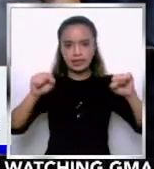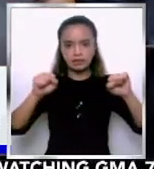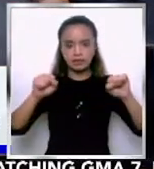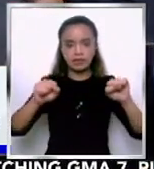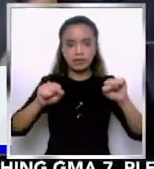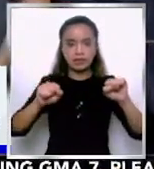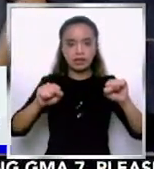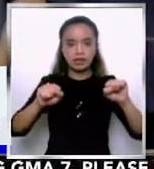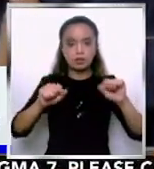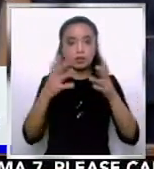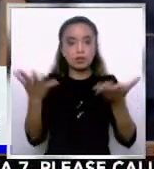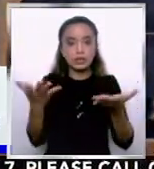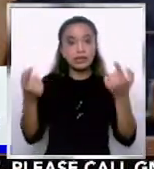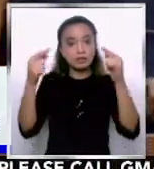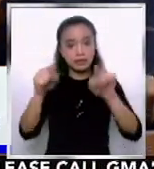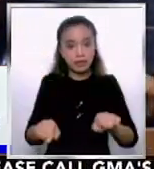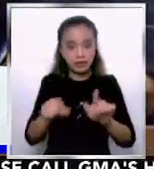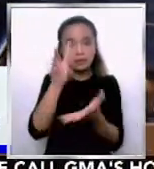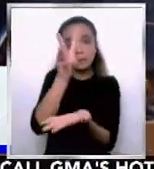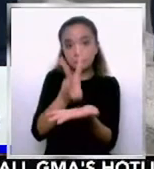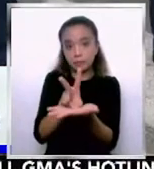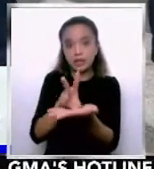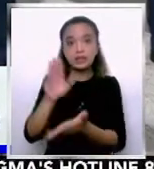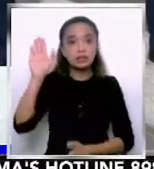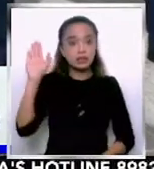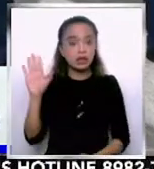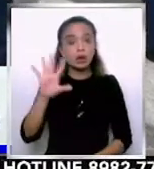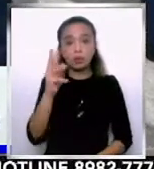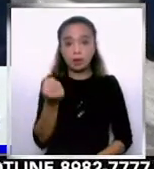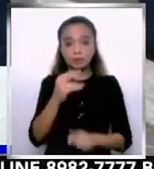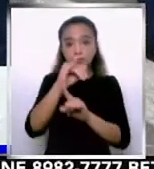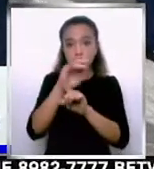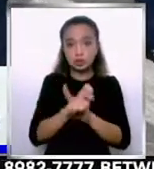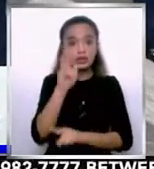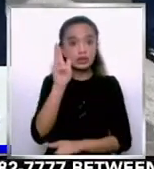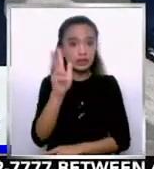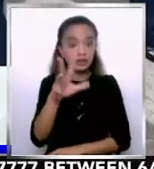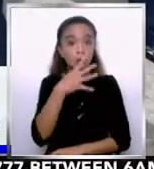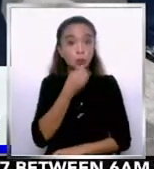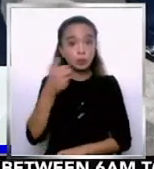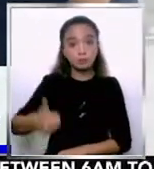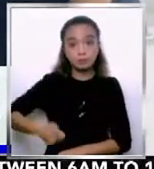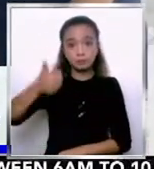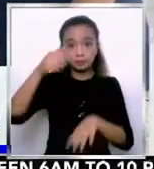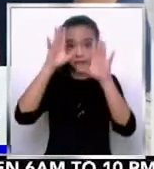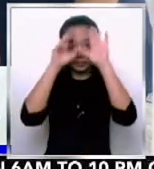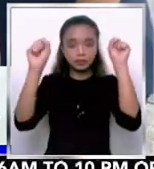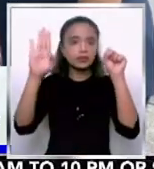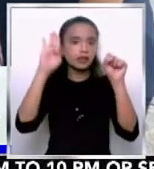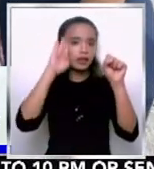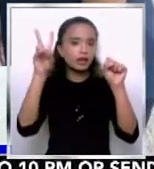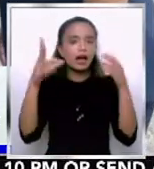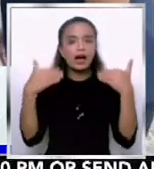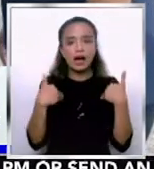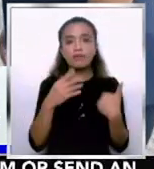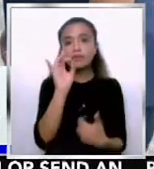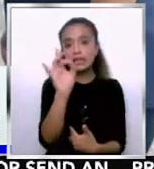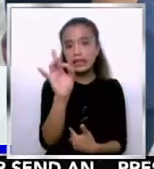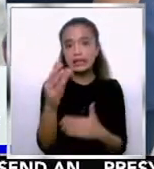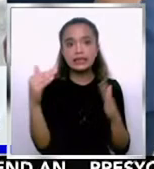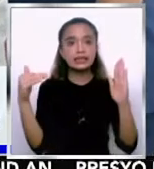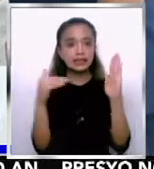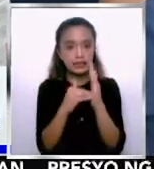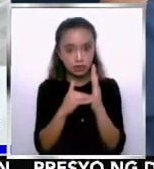ni President-elect Bongbong Marcos sa June 30. Ayon sa PNP, nasa 8,000 pulis ang ikakalat para sa seremonya